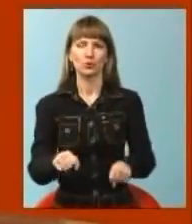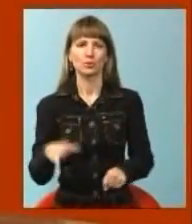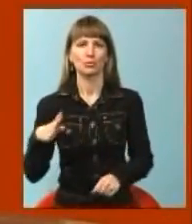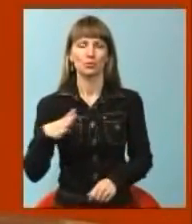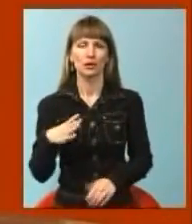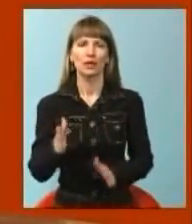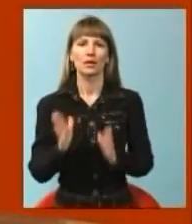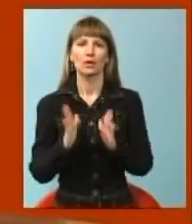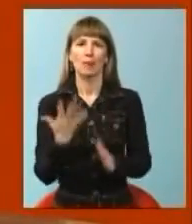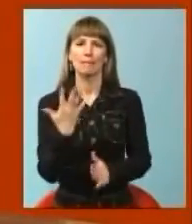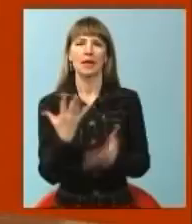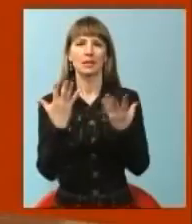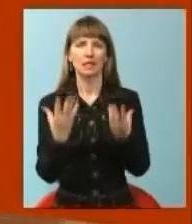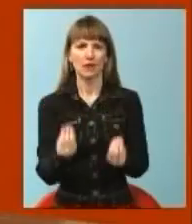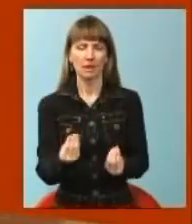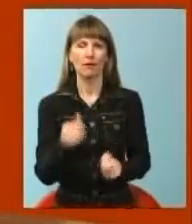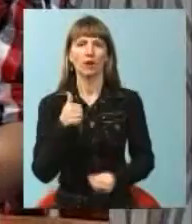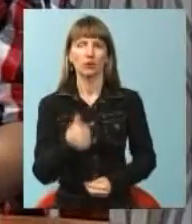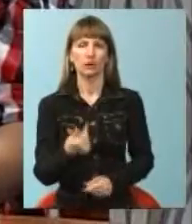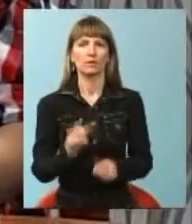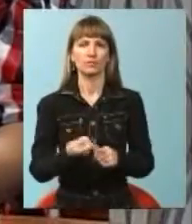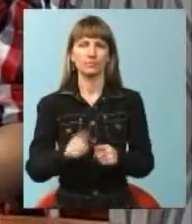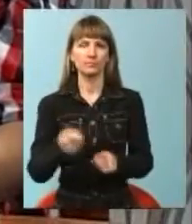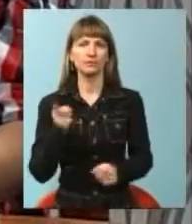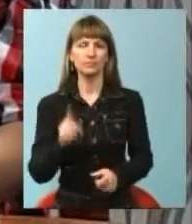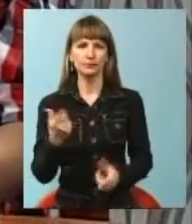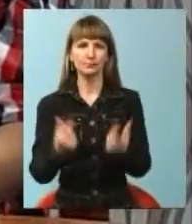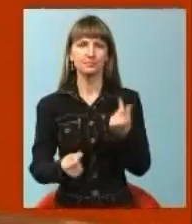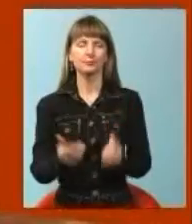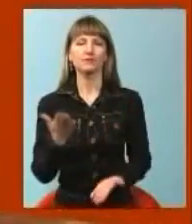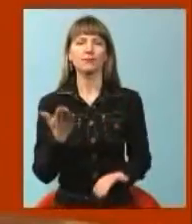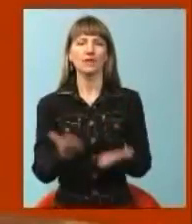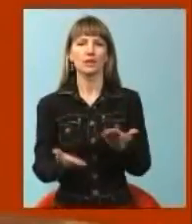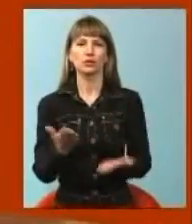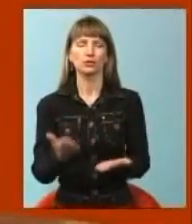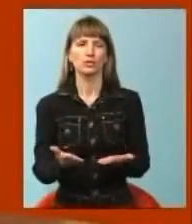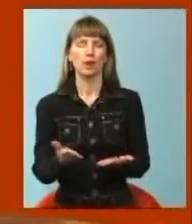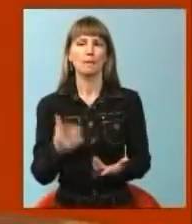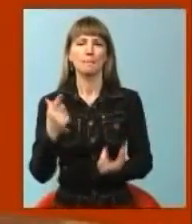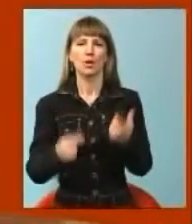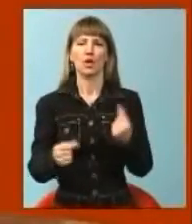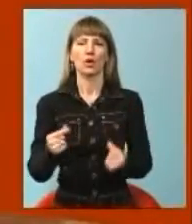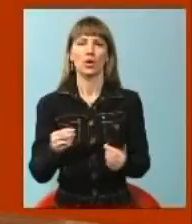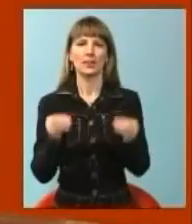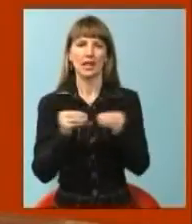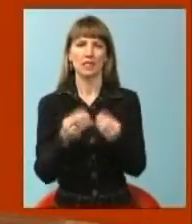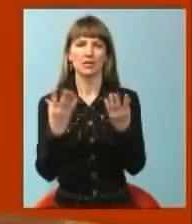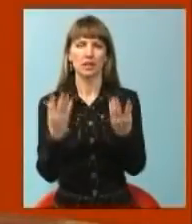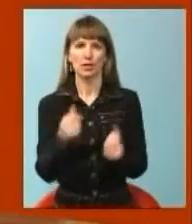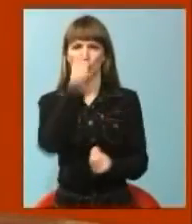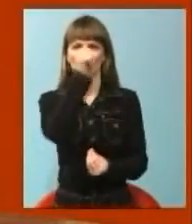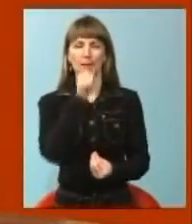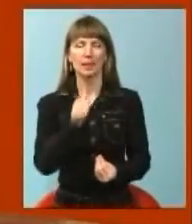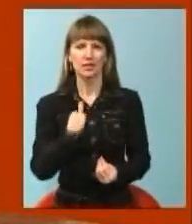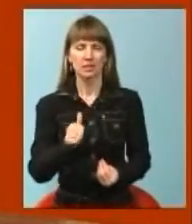бути лише 5 днів гарне. Це справжнє молоко? Так. Так. А якщо молоко 10 днів,